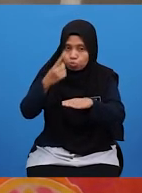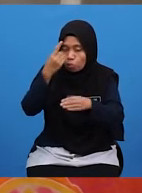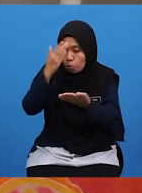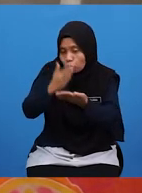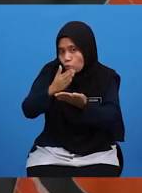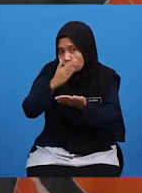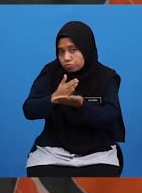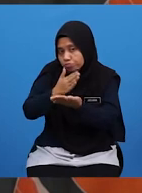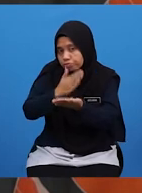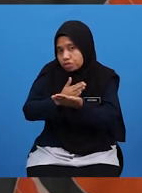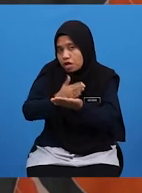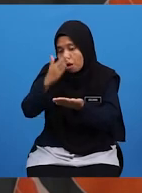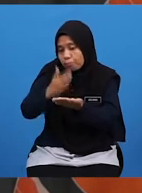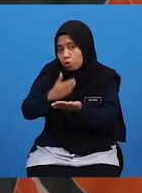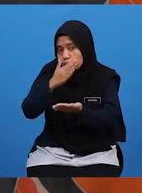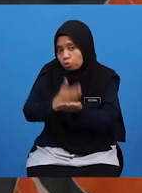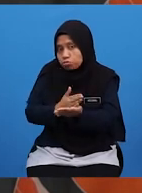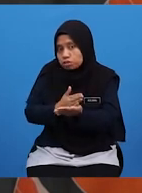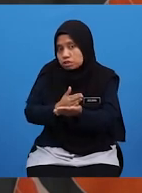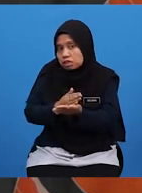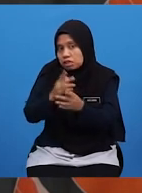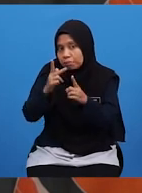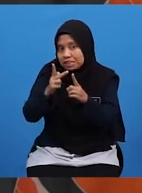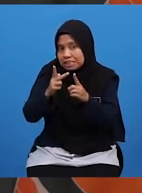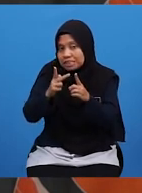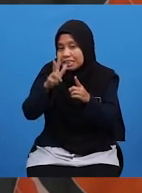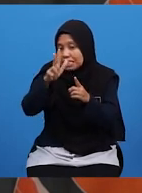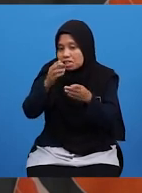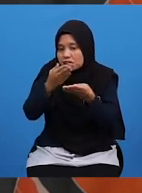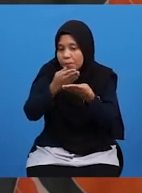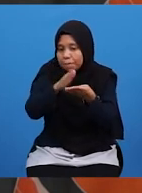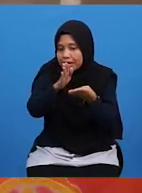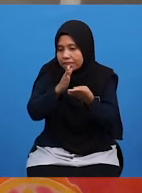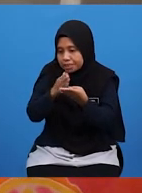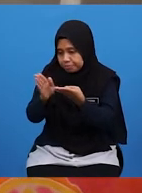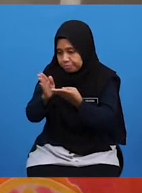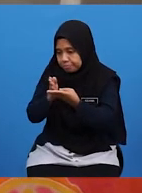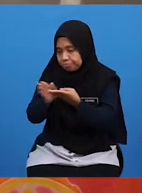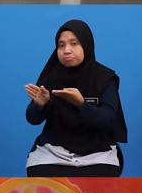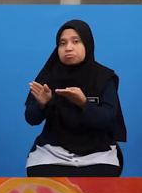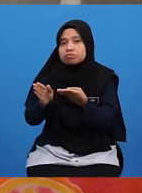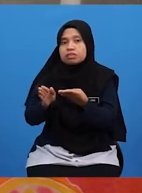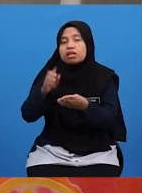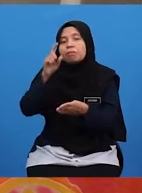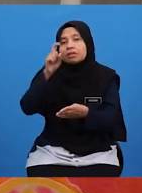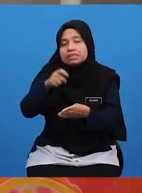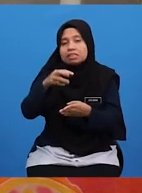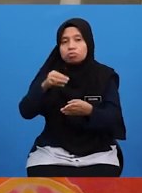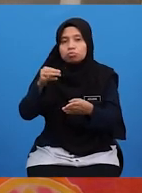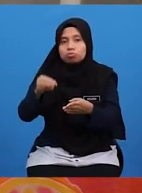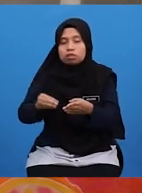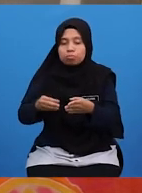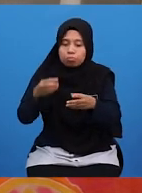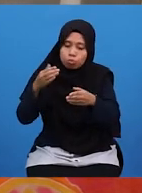pemotong. Potong ketulan lilin ini kepada 3 bahagian. Pastikan murid-murid